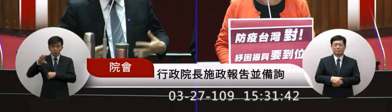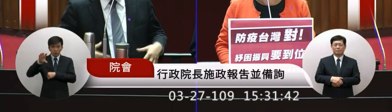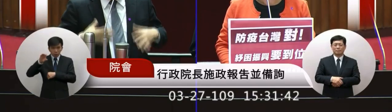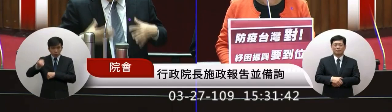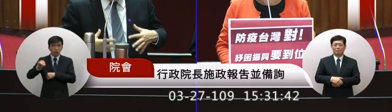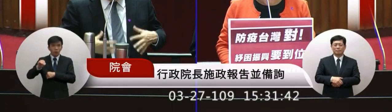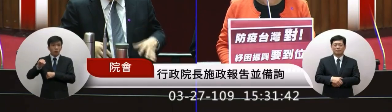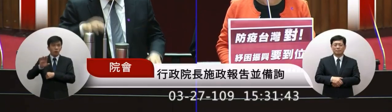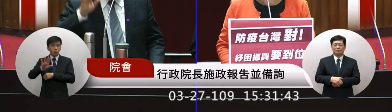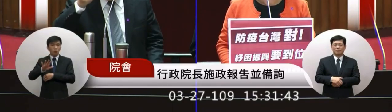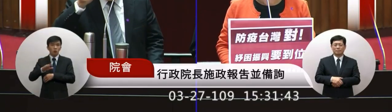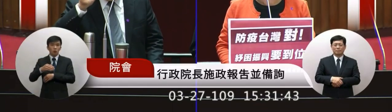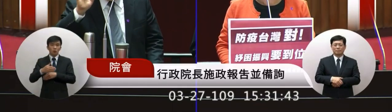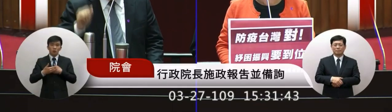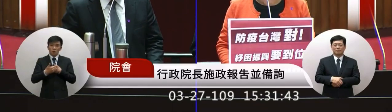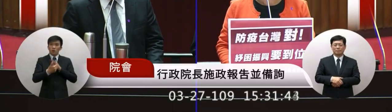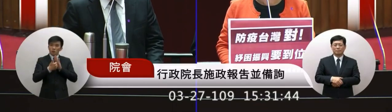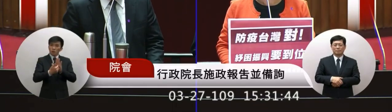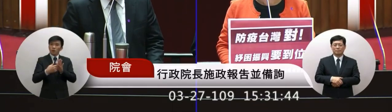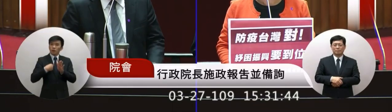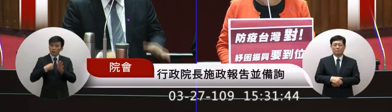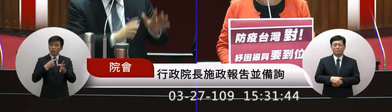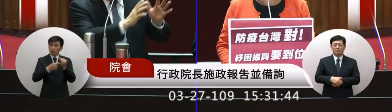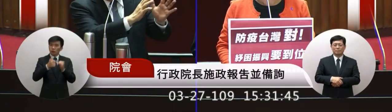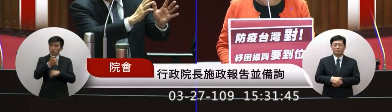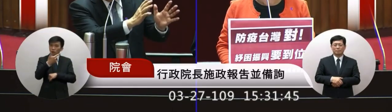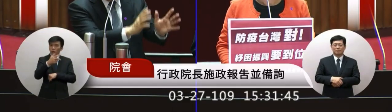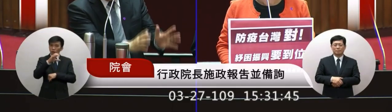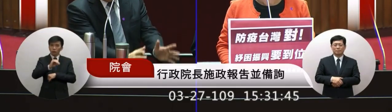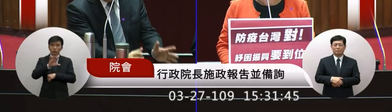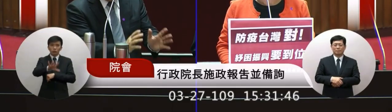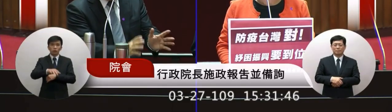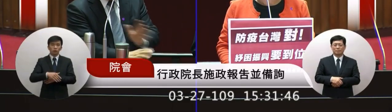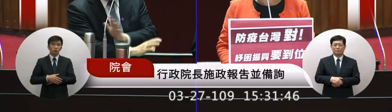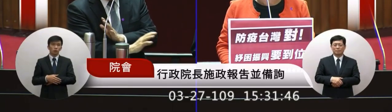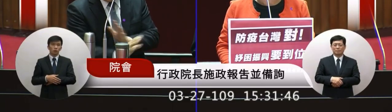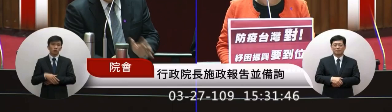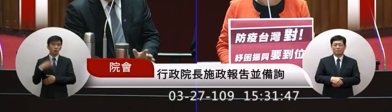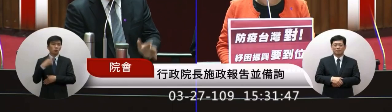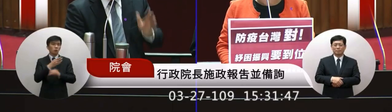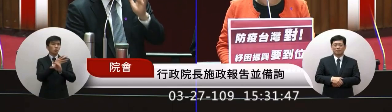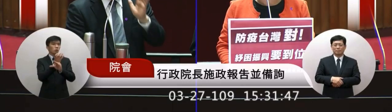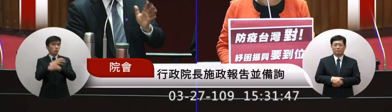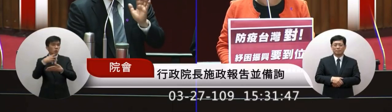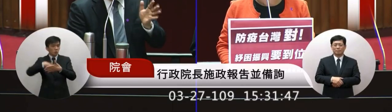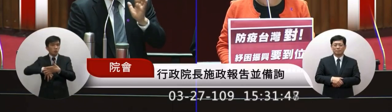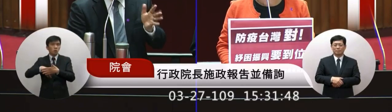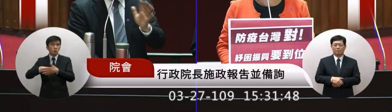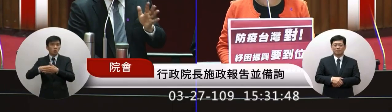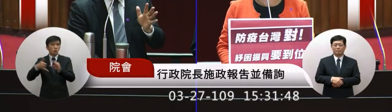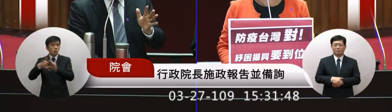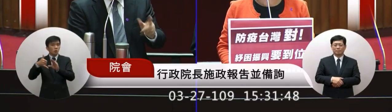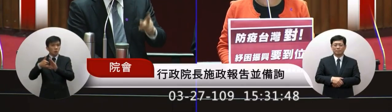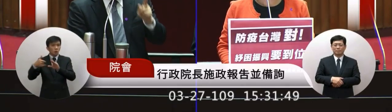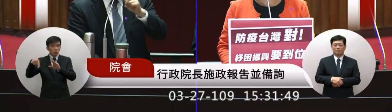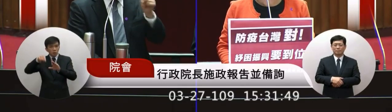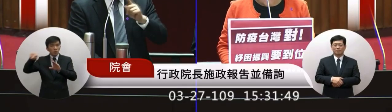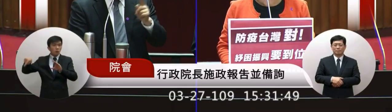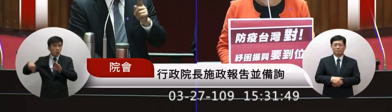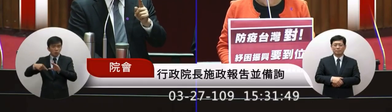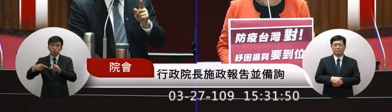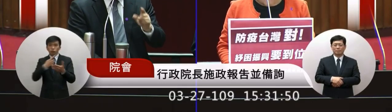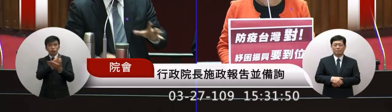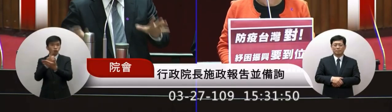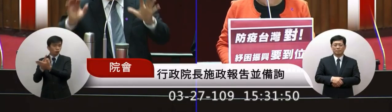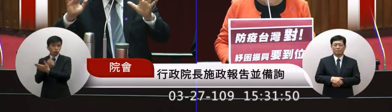300万、300万件，防护衣有57万件。对于救护车上人员该有的配备，一件